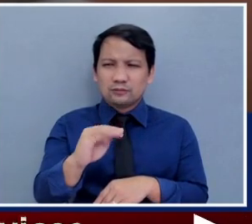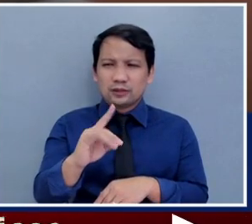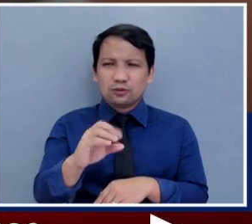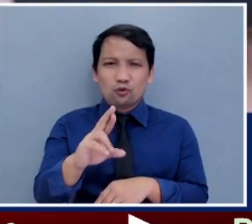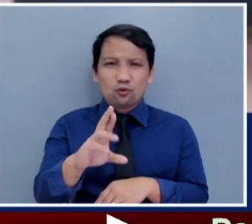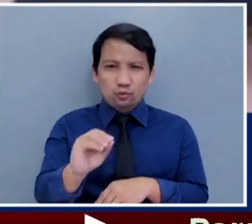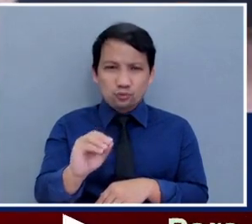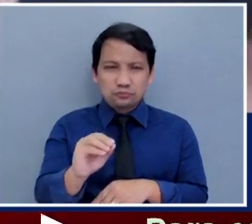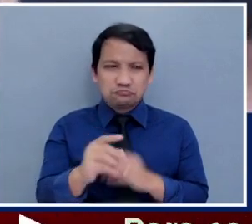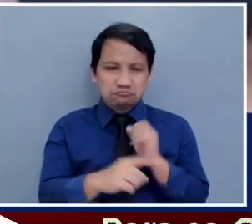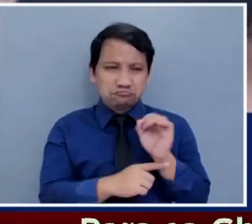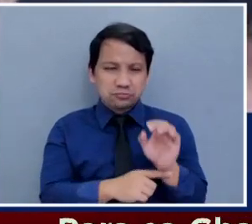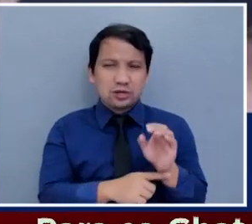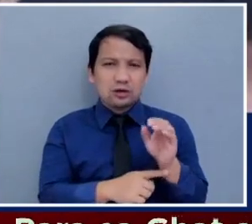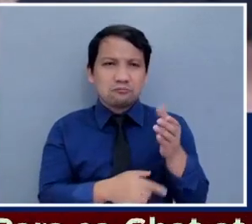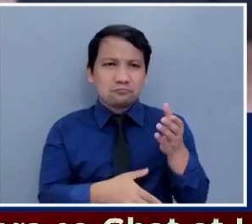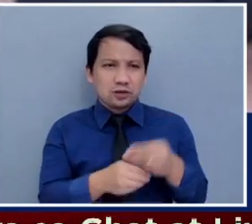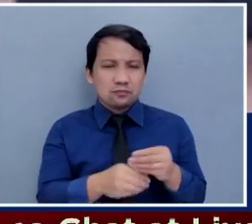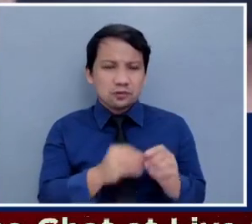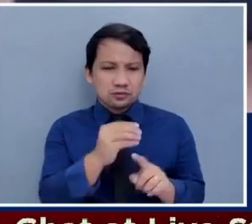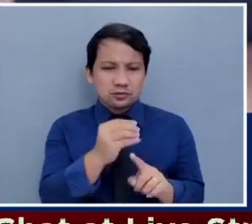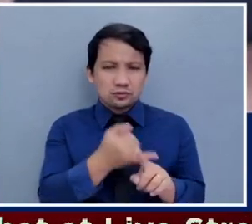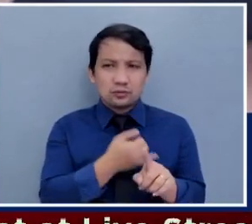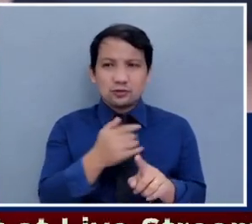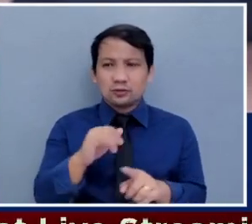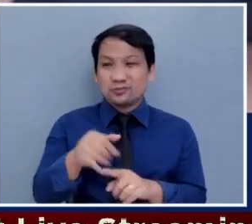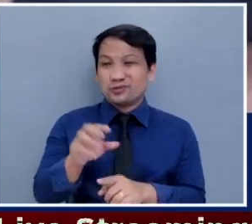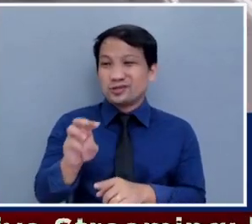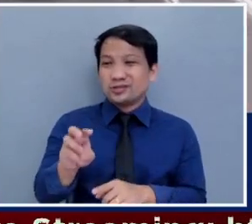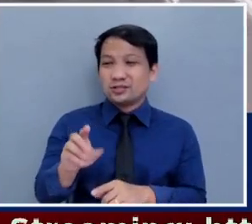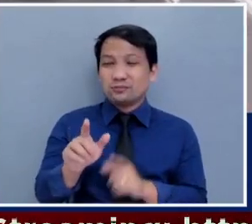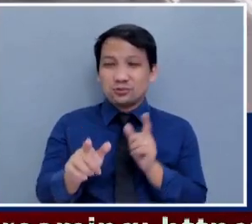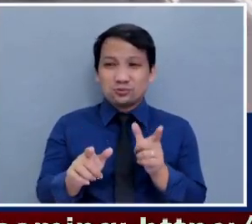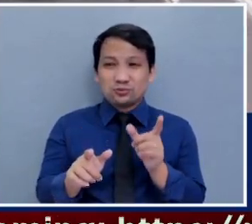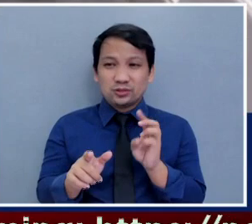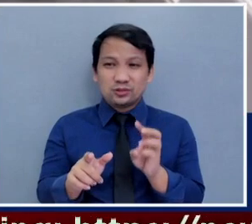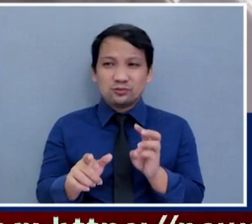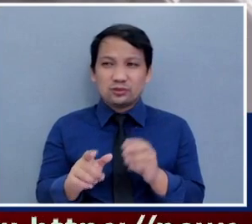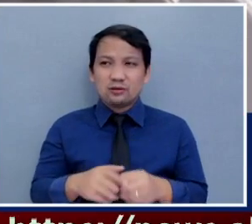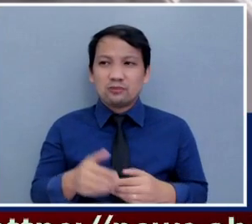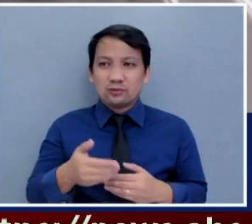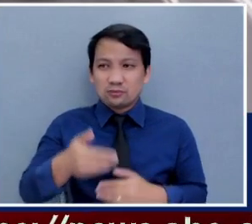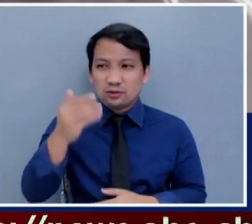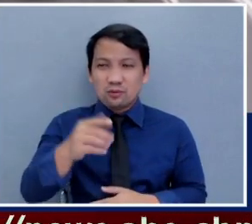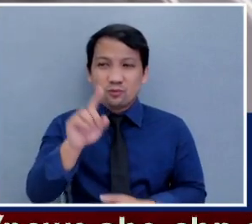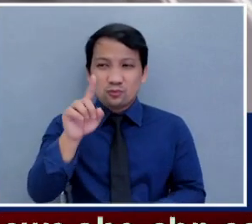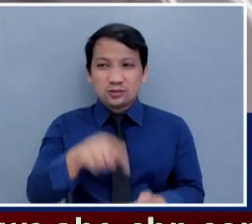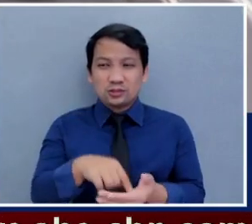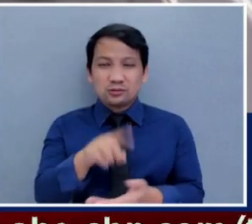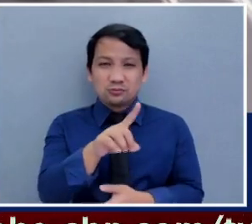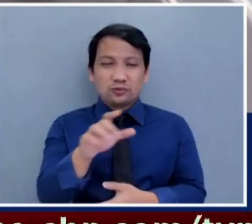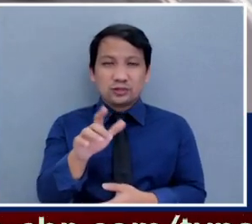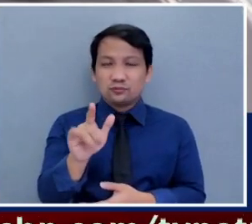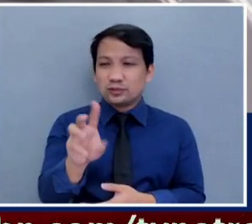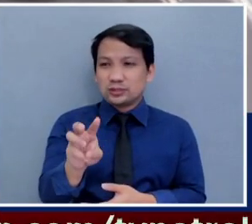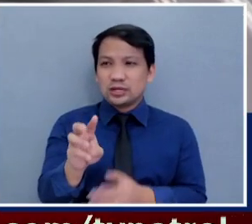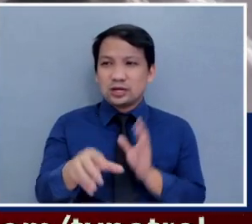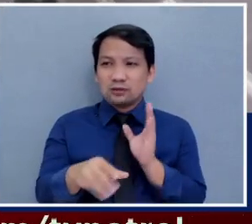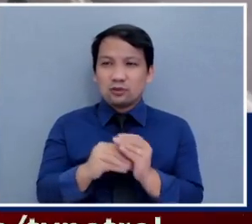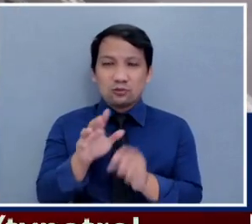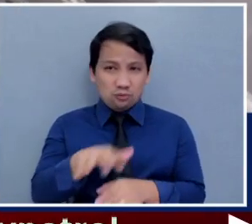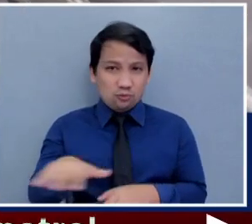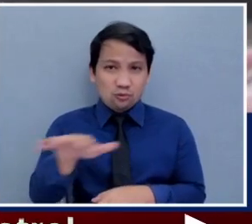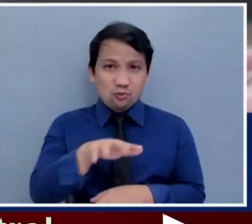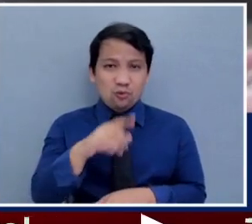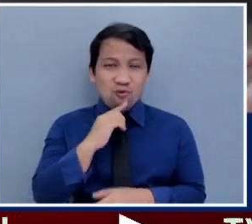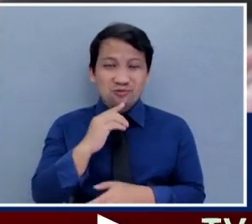Health Office, mula January hanggang July 16, 2022, umakyat na sa 1,126 ang tinamaan